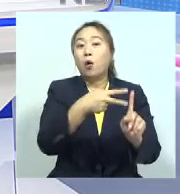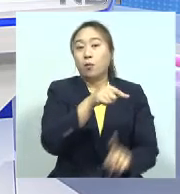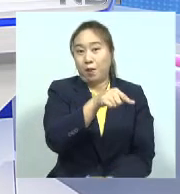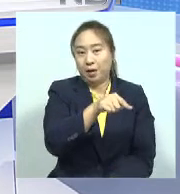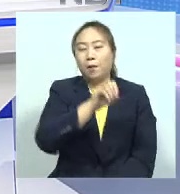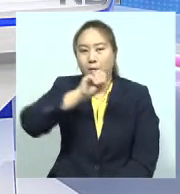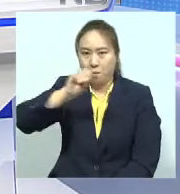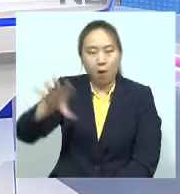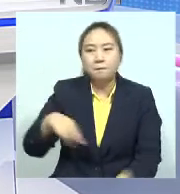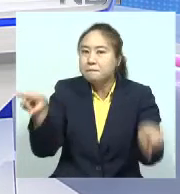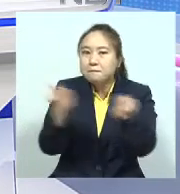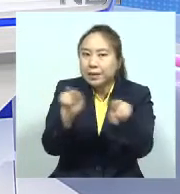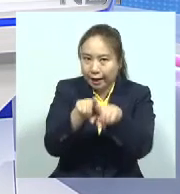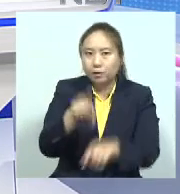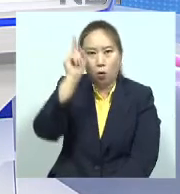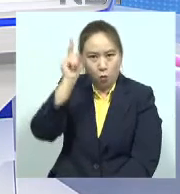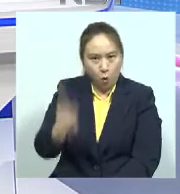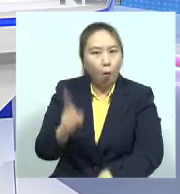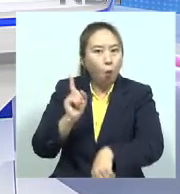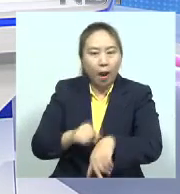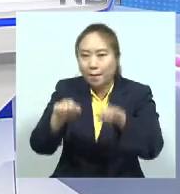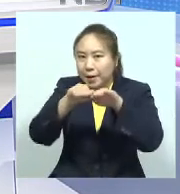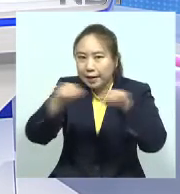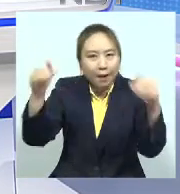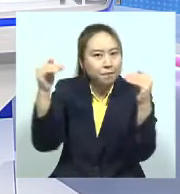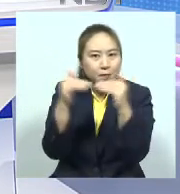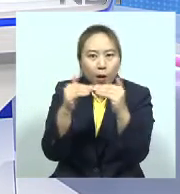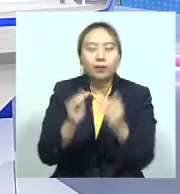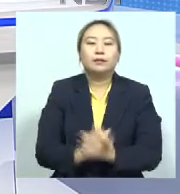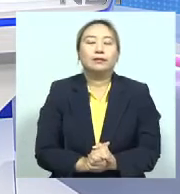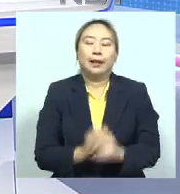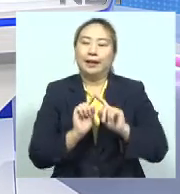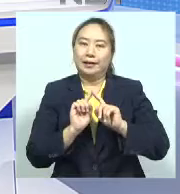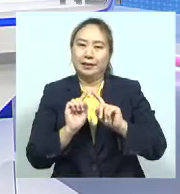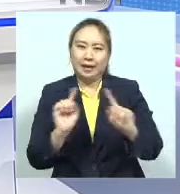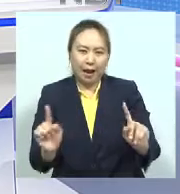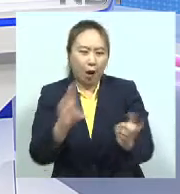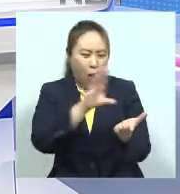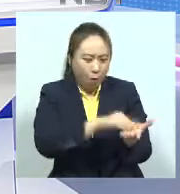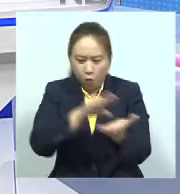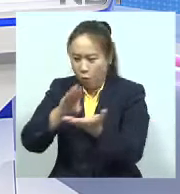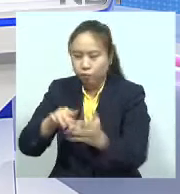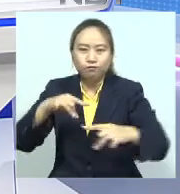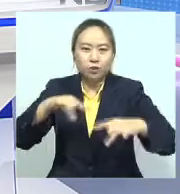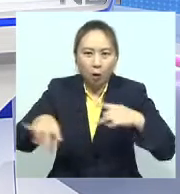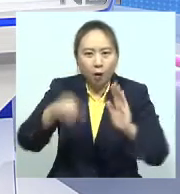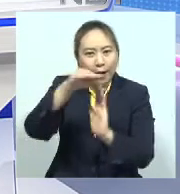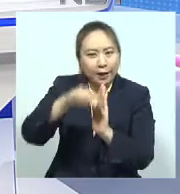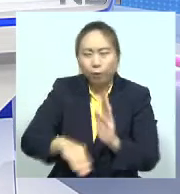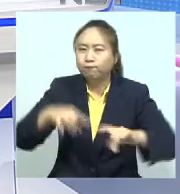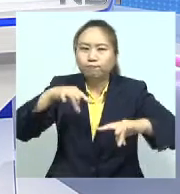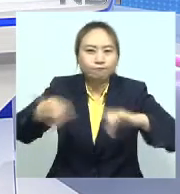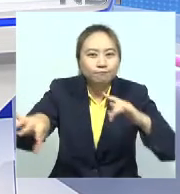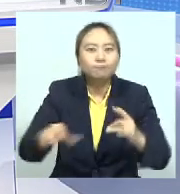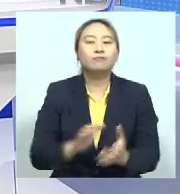ขาบอกว่ามันเหมือนกันต้องใช้มาตรฐานเดียวกันแต่จริงๆจะบอกว่ามันข้อมูลมันไม่เหมือนกันขั้นตอนก็ไม่เหมือนกันเลยนะ